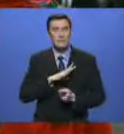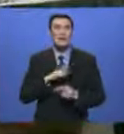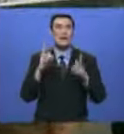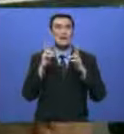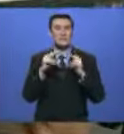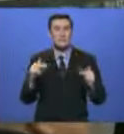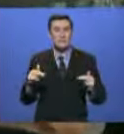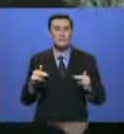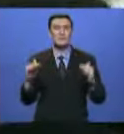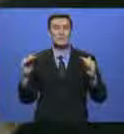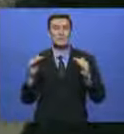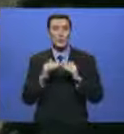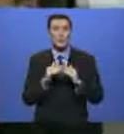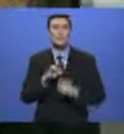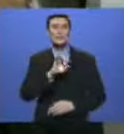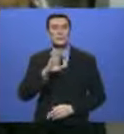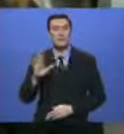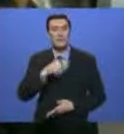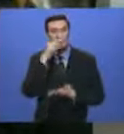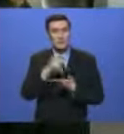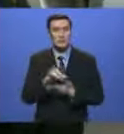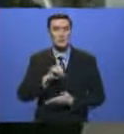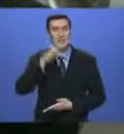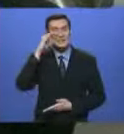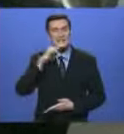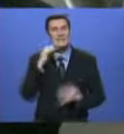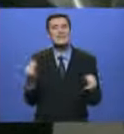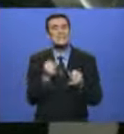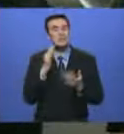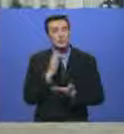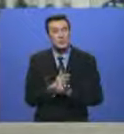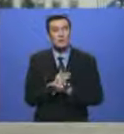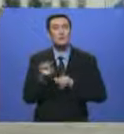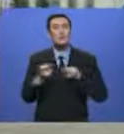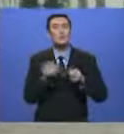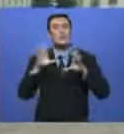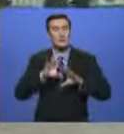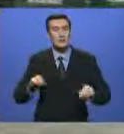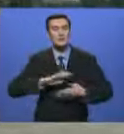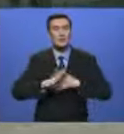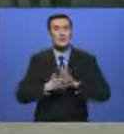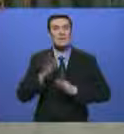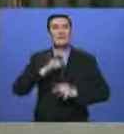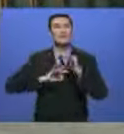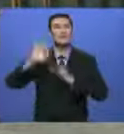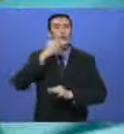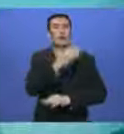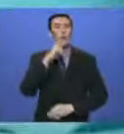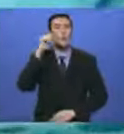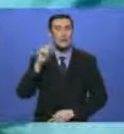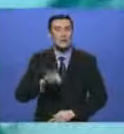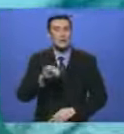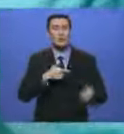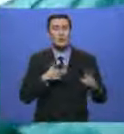местной резиденции в доме Городецкого. Нурсултан Назарбаев отметил, что Казахстан заинтересован в урегулировании ситуации на востоке Украины